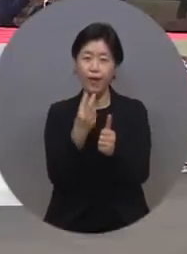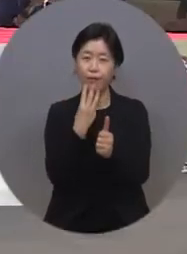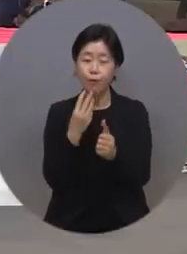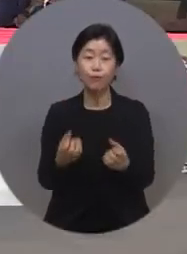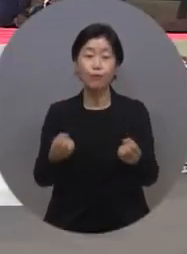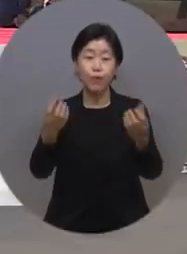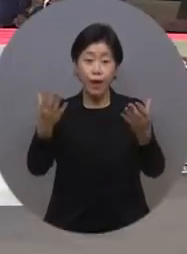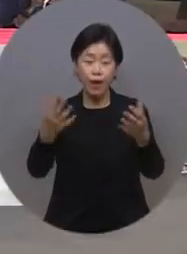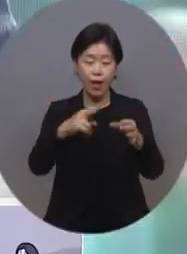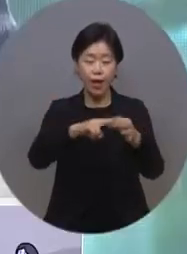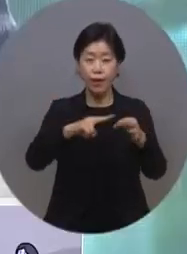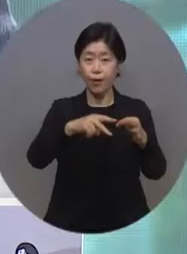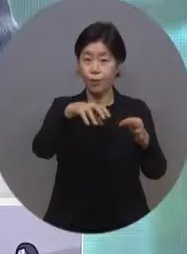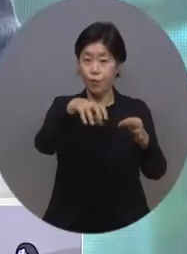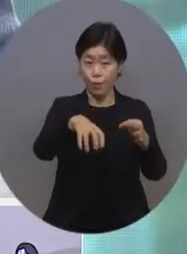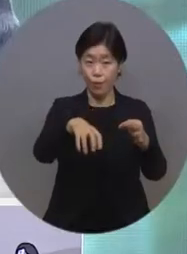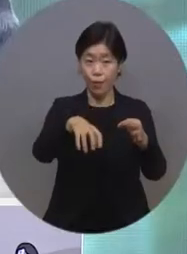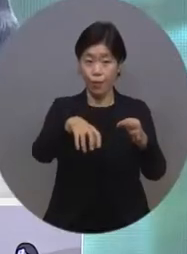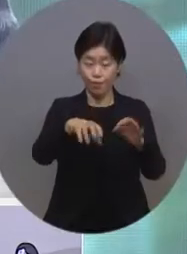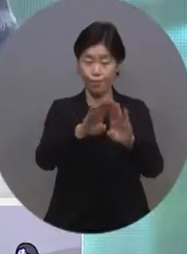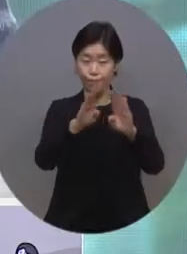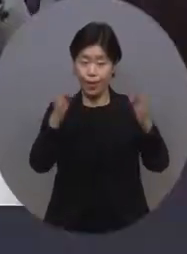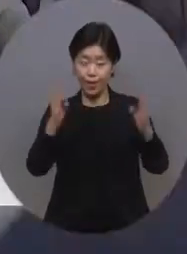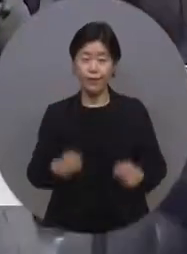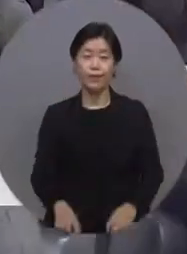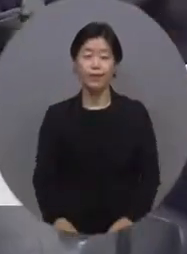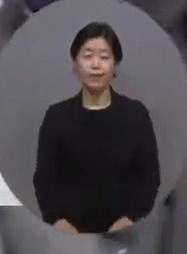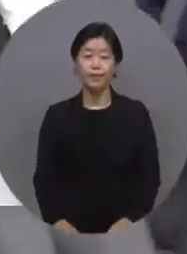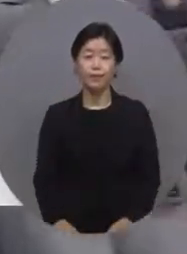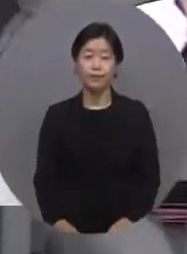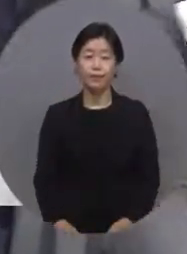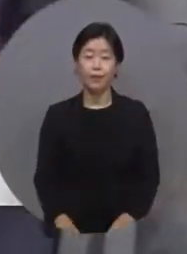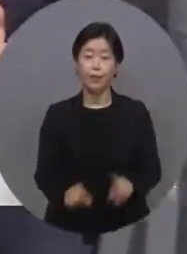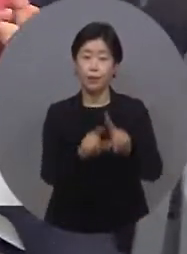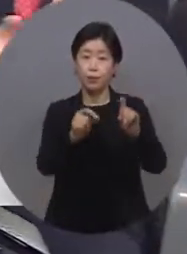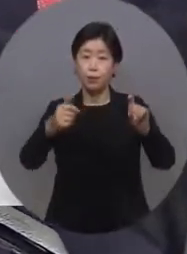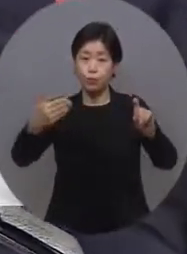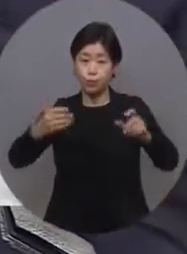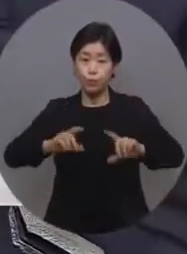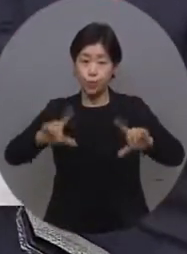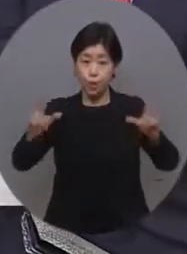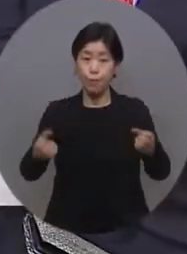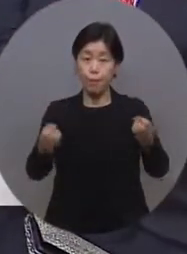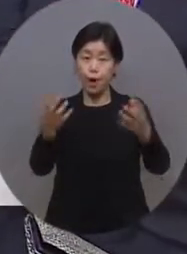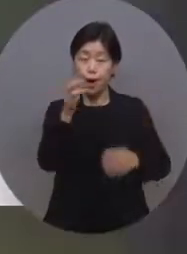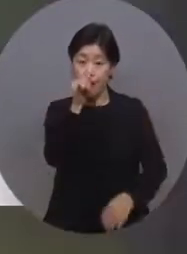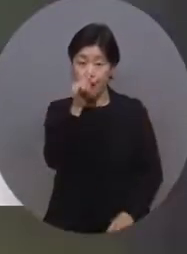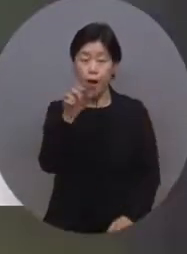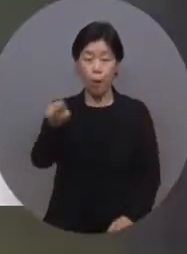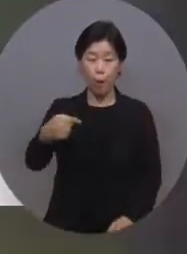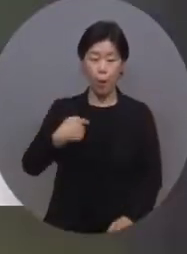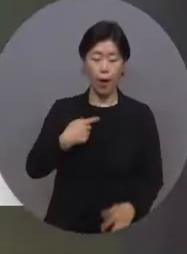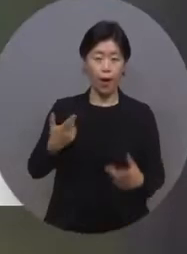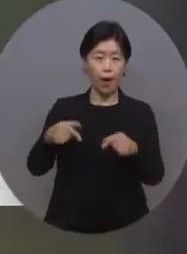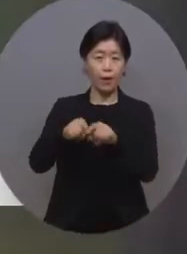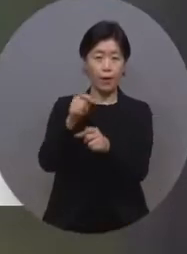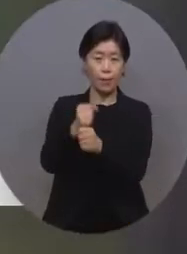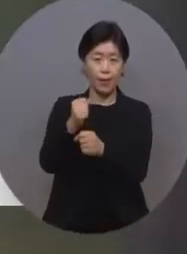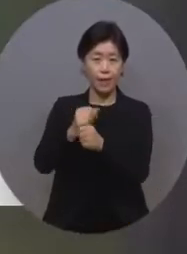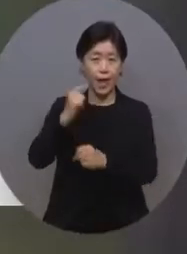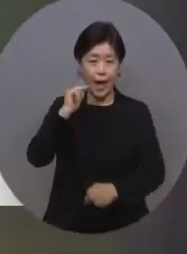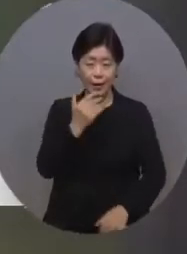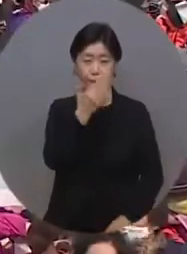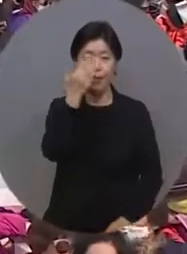서울 여의도공원 문화의 마당에서 열렸습니다. 지난 9일 열린 이번 행사는 너와 내가 함께 만드는 아름다운